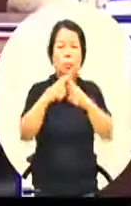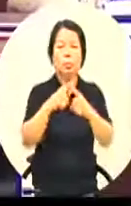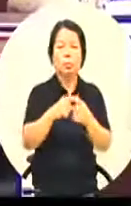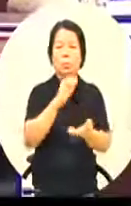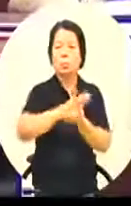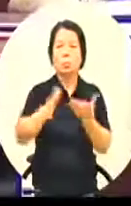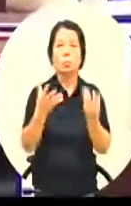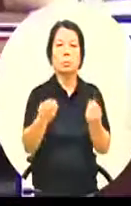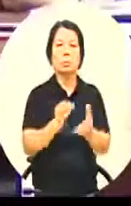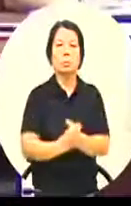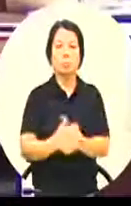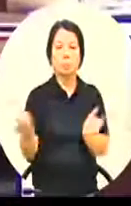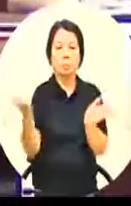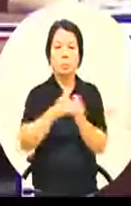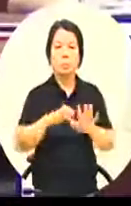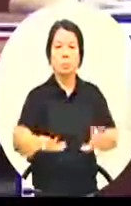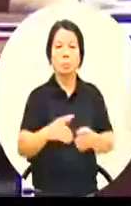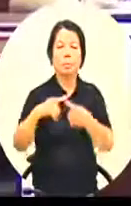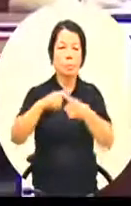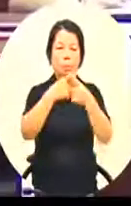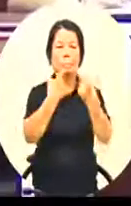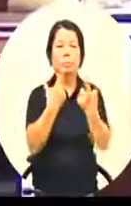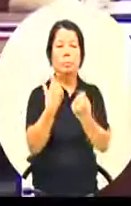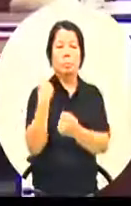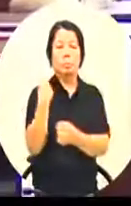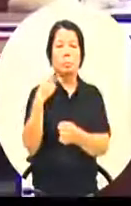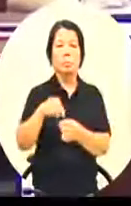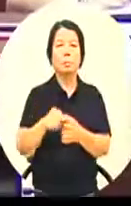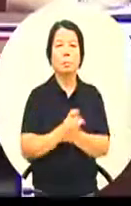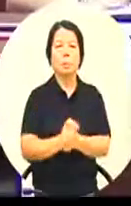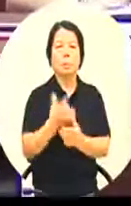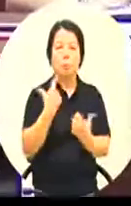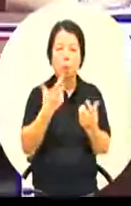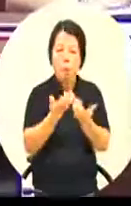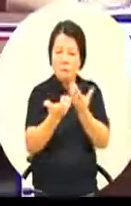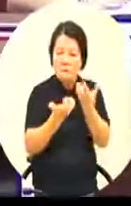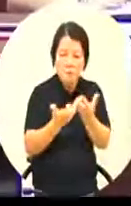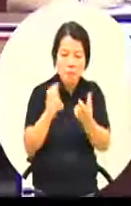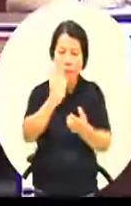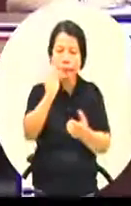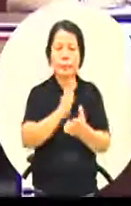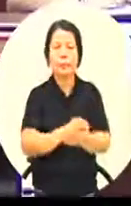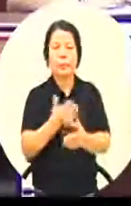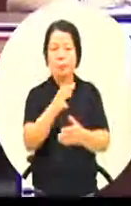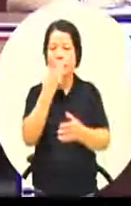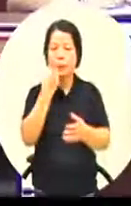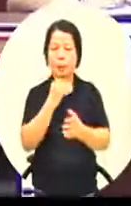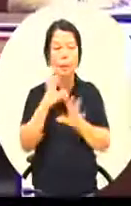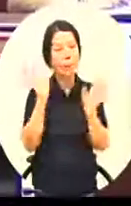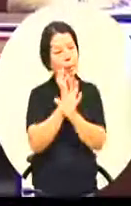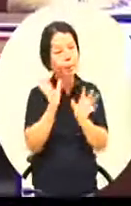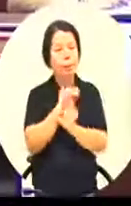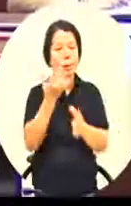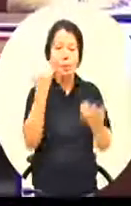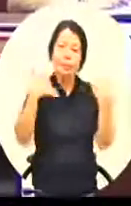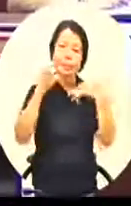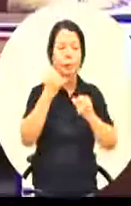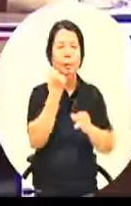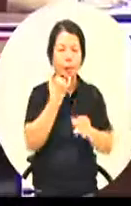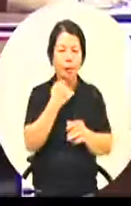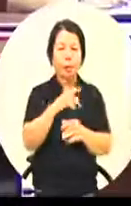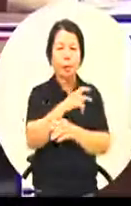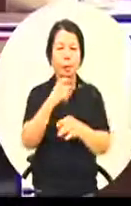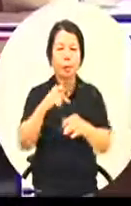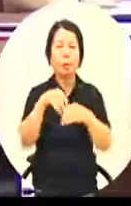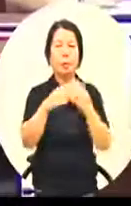决。到现在为止我们看到说，所以你不能分科，你可以融入用一种情境等等都可以，可是我们又在谈台湾的国际